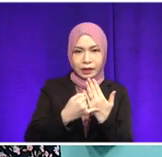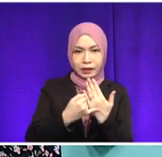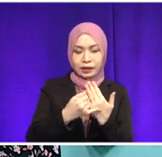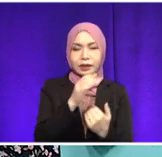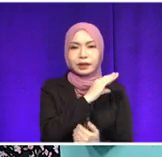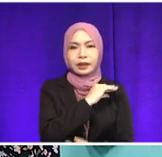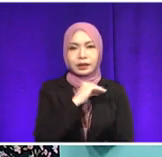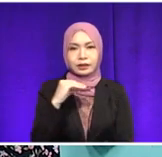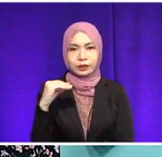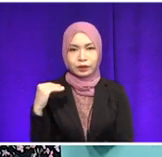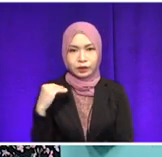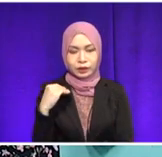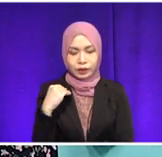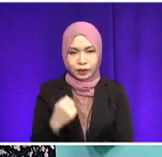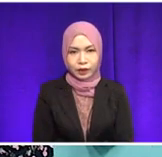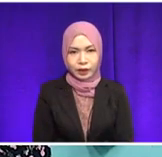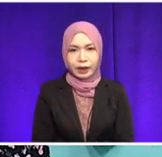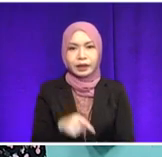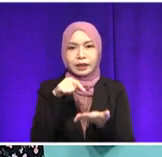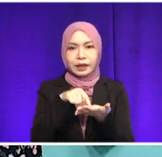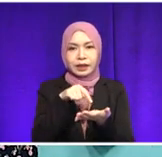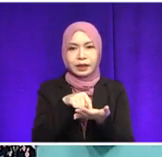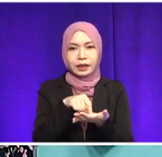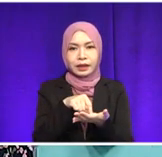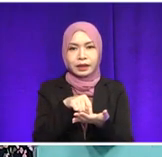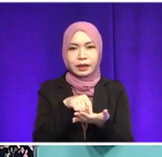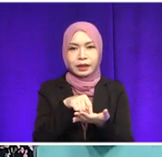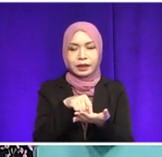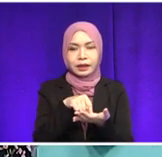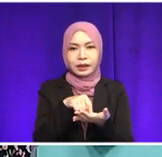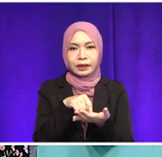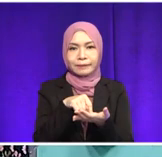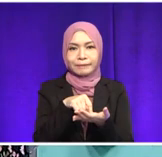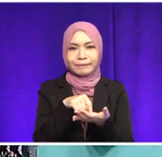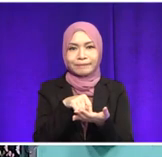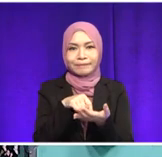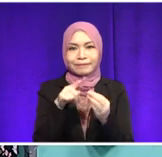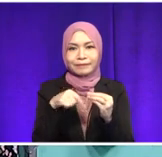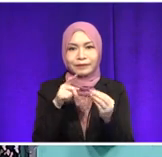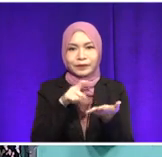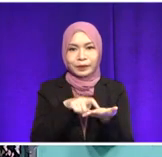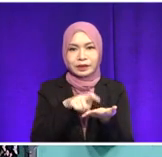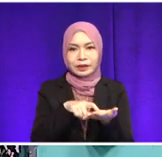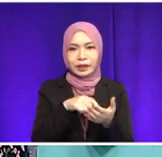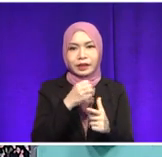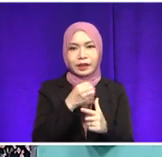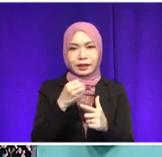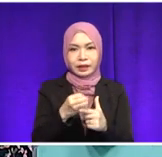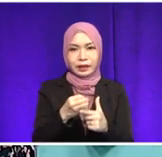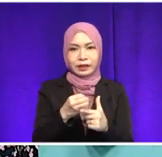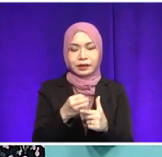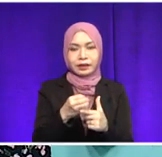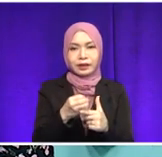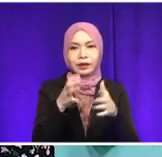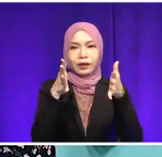ini tadi adalah perbincangan antara pengurus Project dengan pelanggan maklumatnya kita dapat disitu